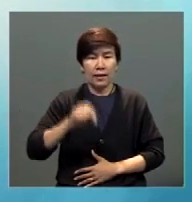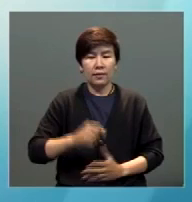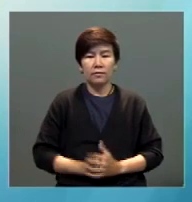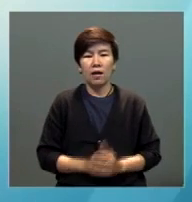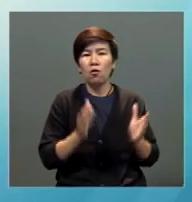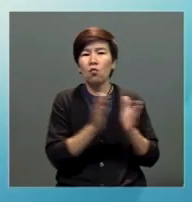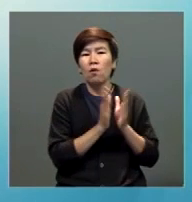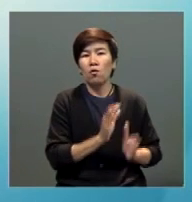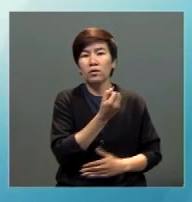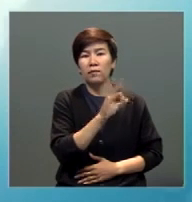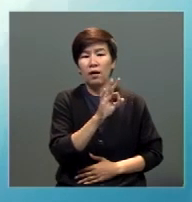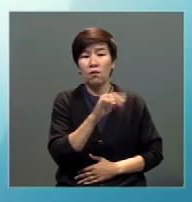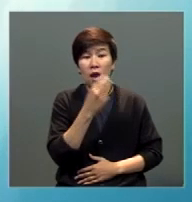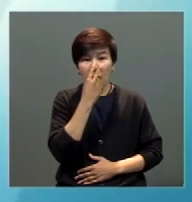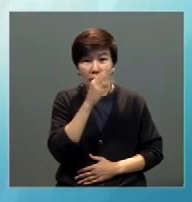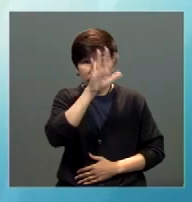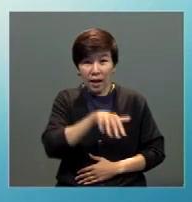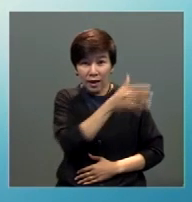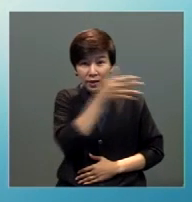คนมีประเด็นที่อยู่ในช่องอื่นๆ 2.4